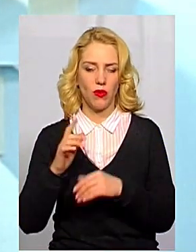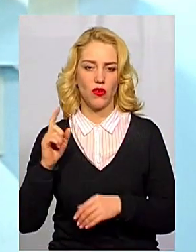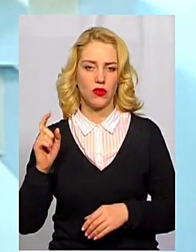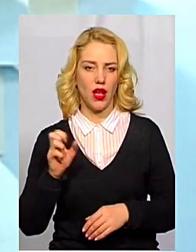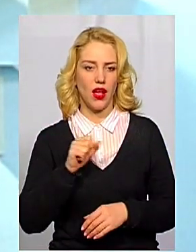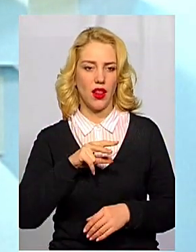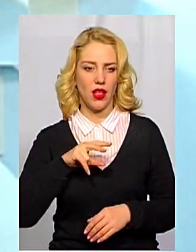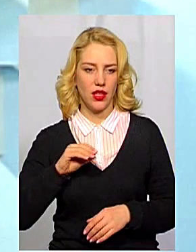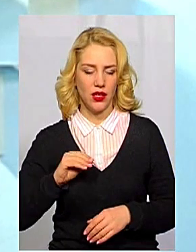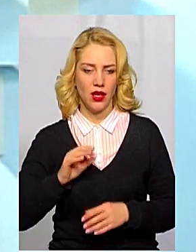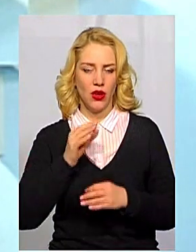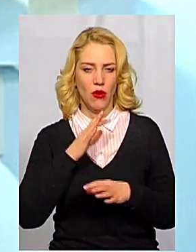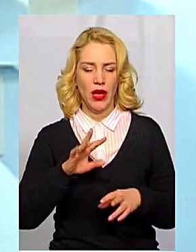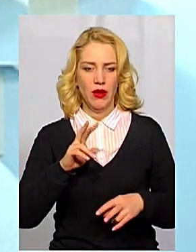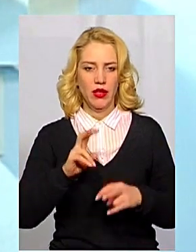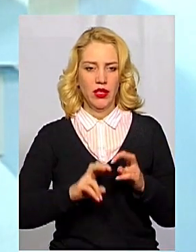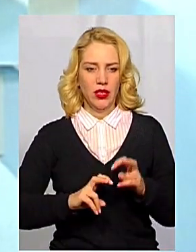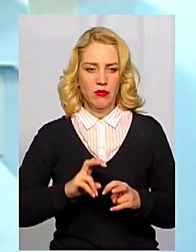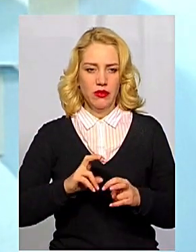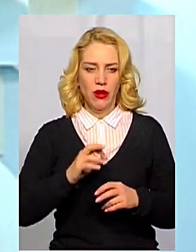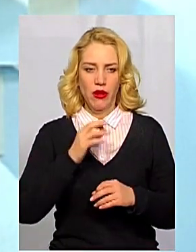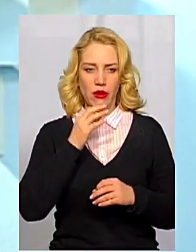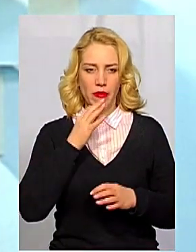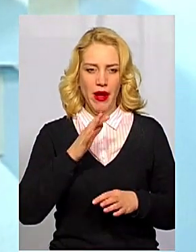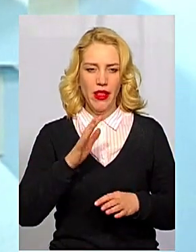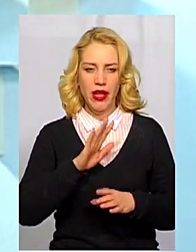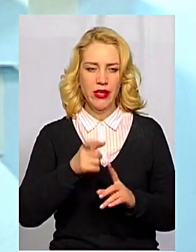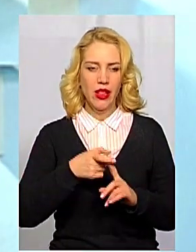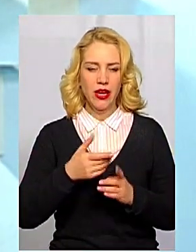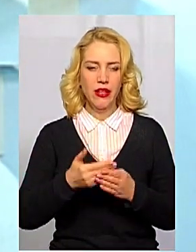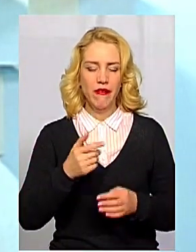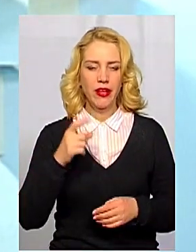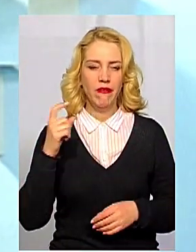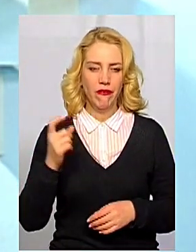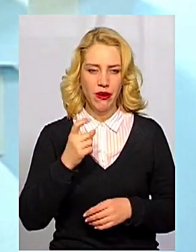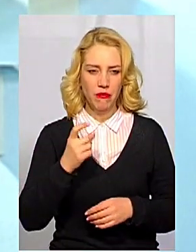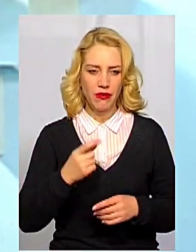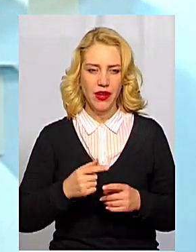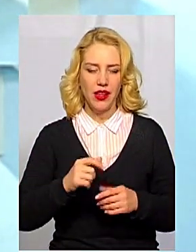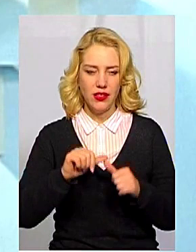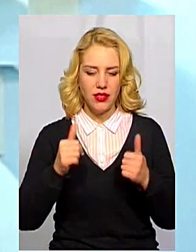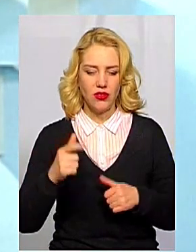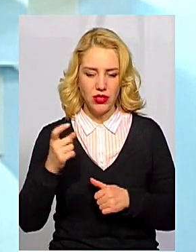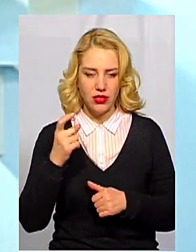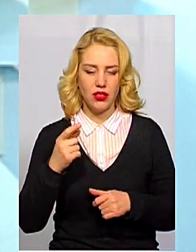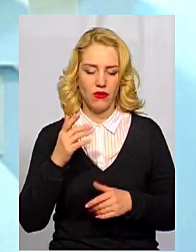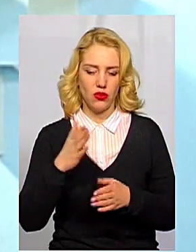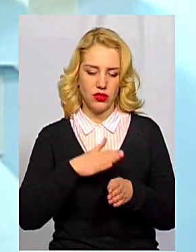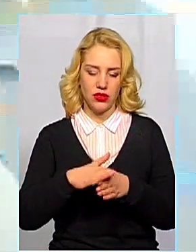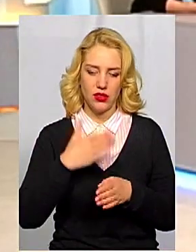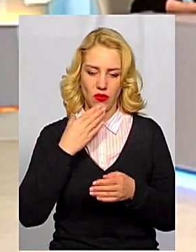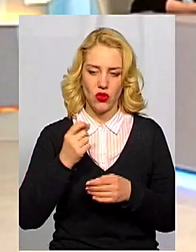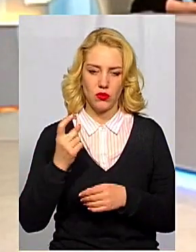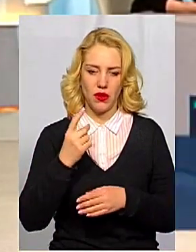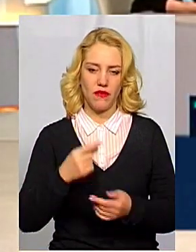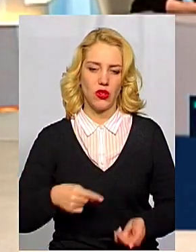любе підприємство, яке веде лісове господарство, незалежно від форми власності його, воно здійснює своє господарювання відповідно